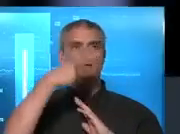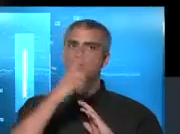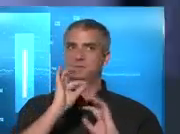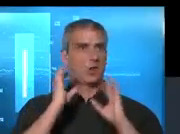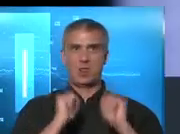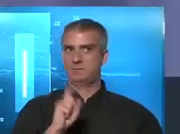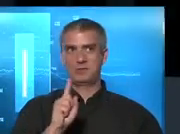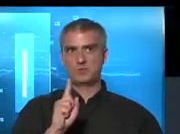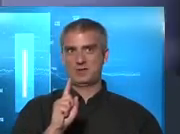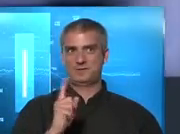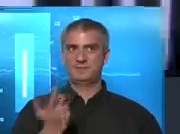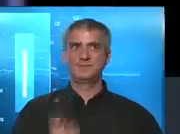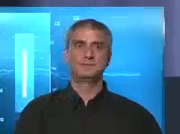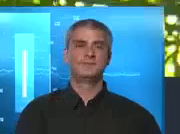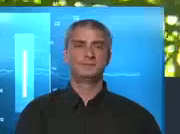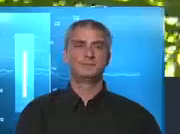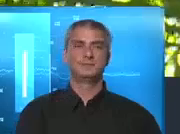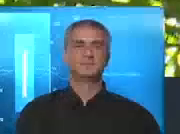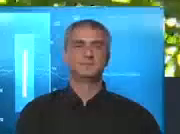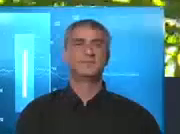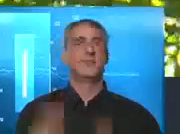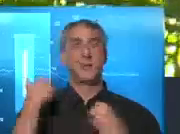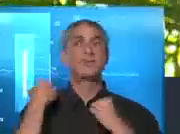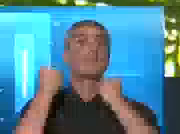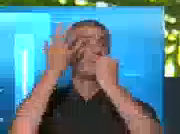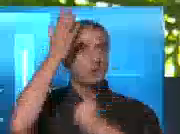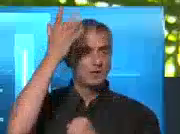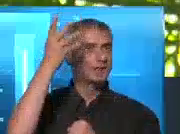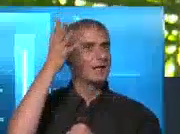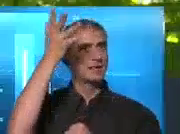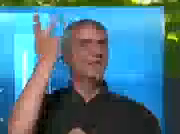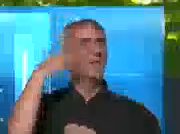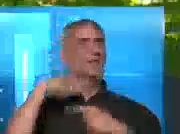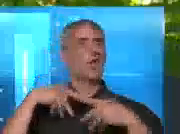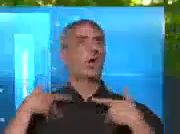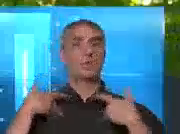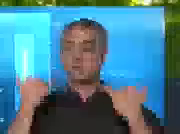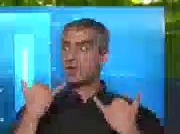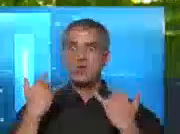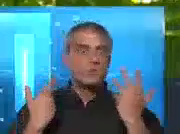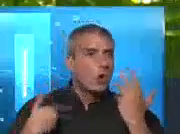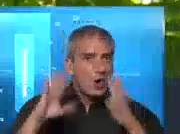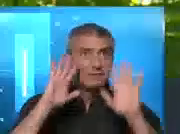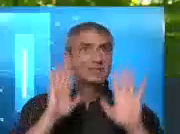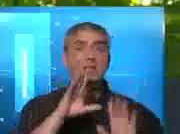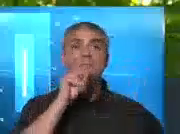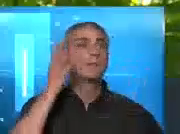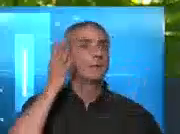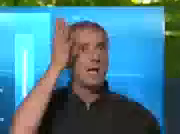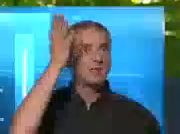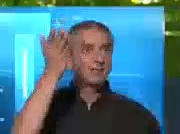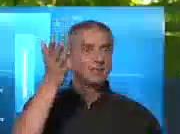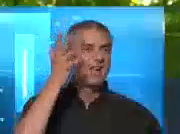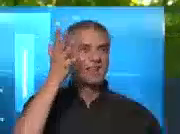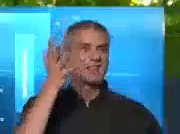בטוח. פעם שנסעו לעתיד, החזון של העתיד היה הרבה יותר אופטימי. היום רוב הסרטים שמדברים על העתיד זה